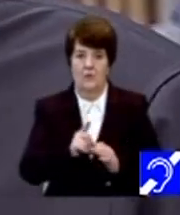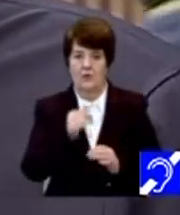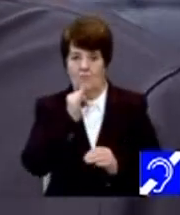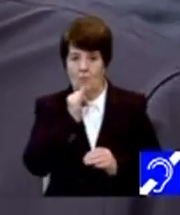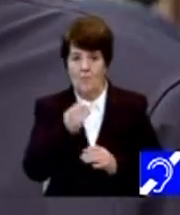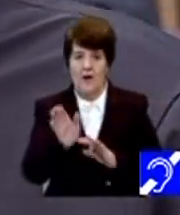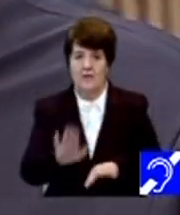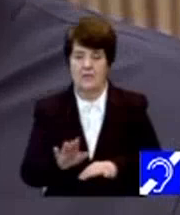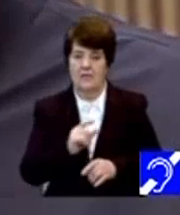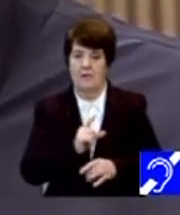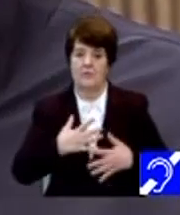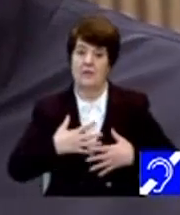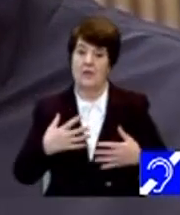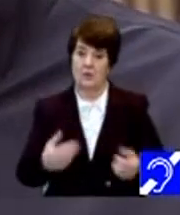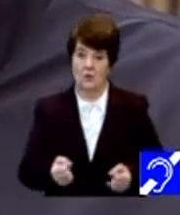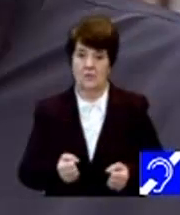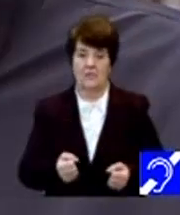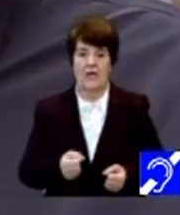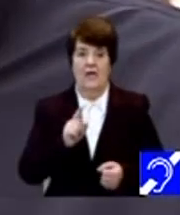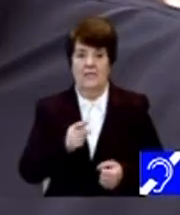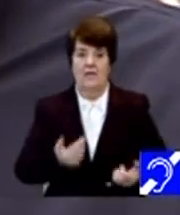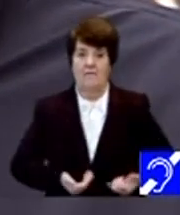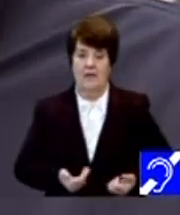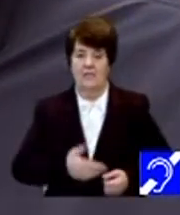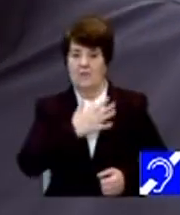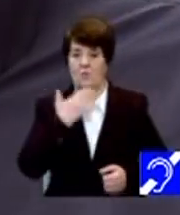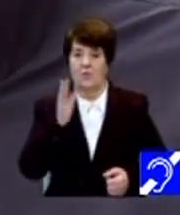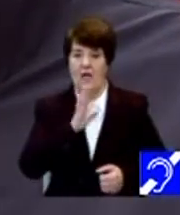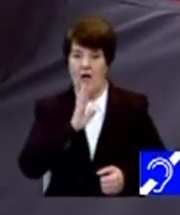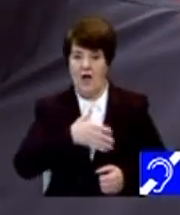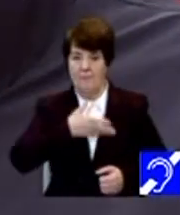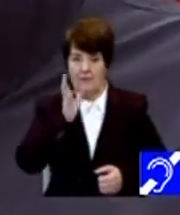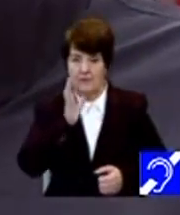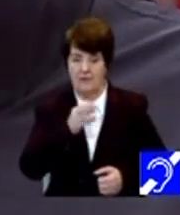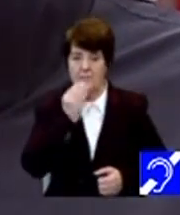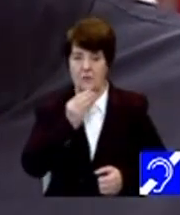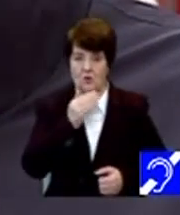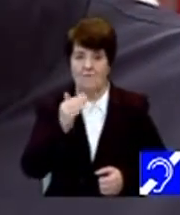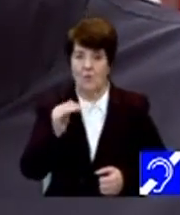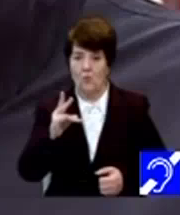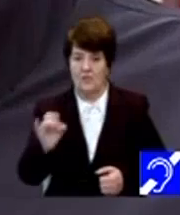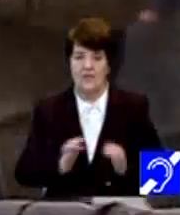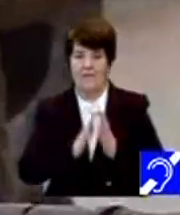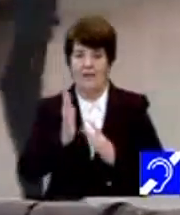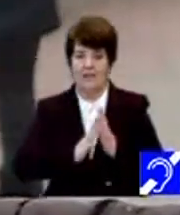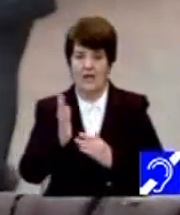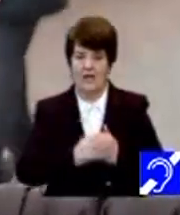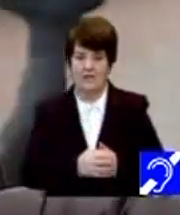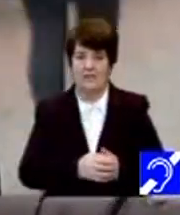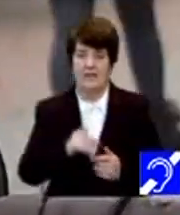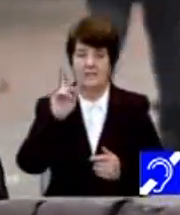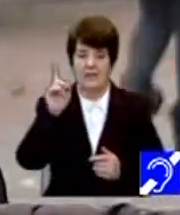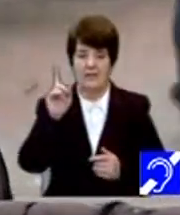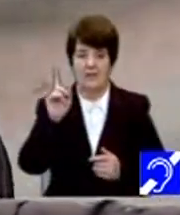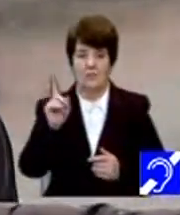Dacă vrei să lepi fumatul, trebuie să ai un stil sănătos de viață. Trebuie să consumi foarte multă apă, să mănânci fructe, să mănânci